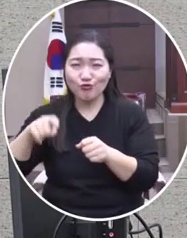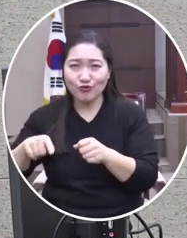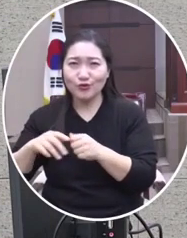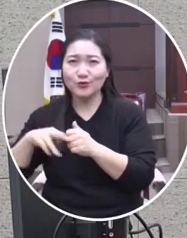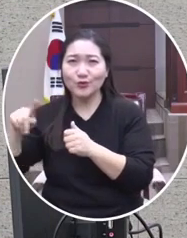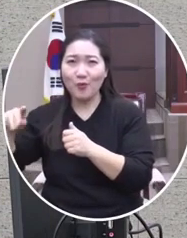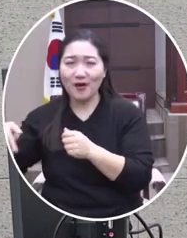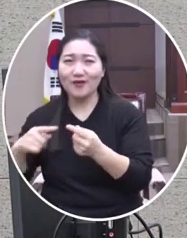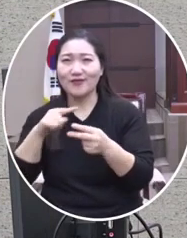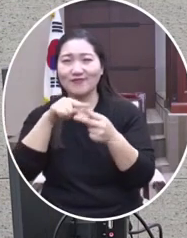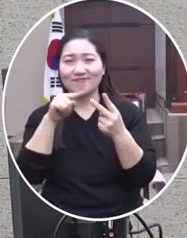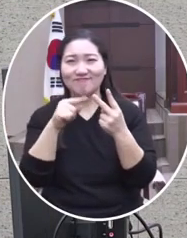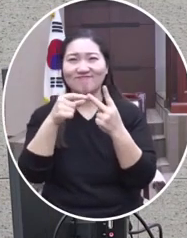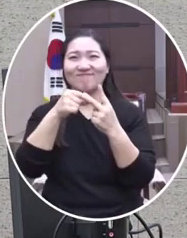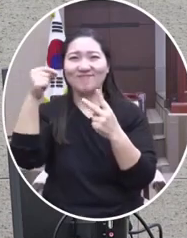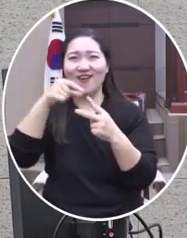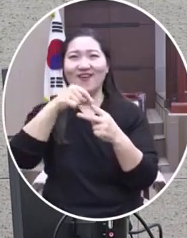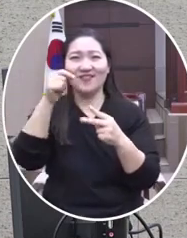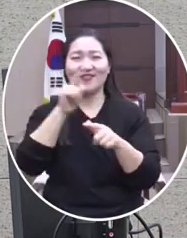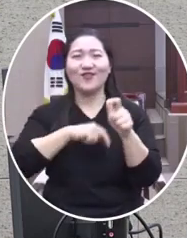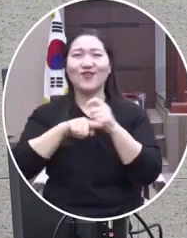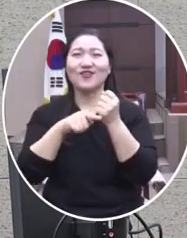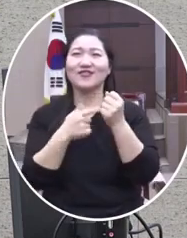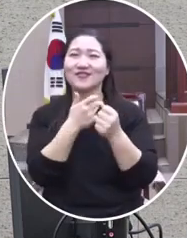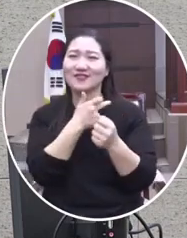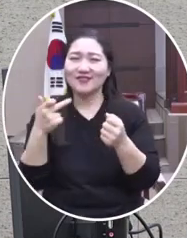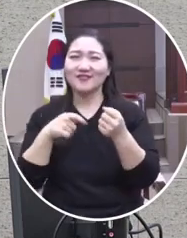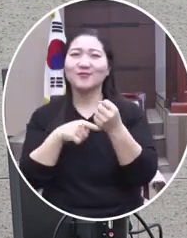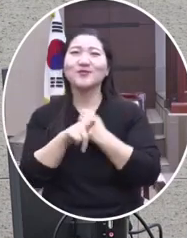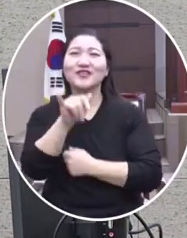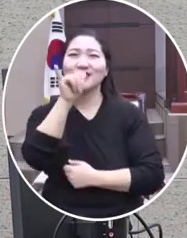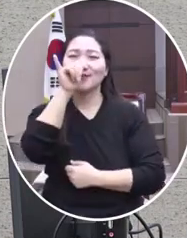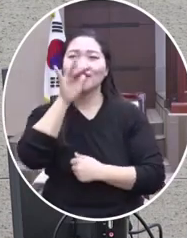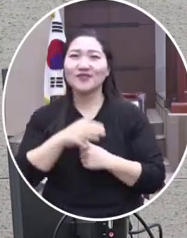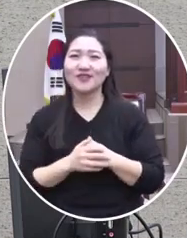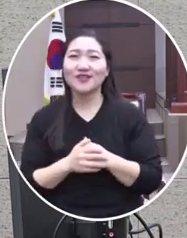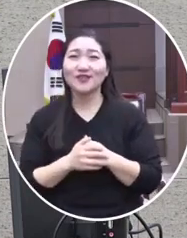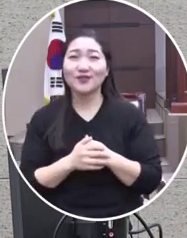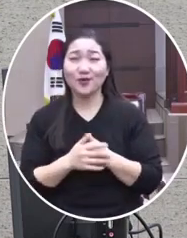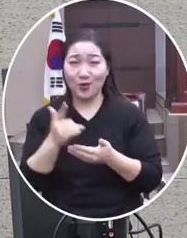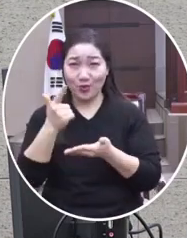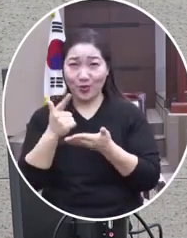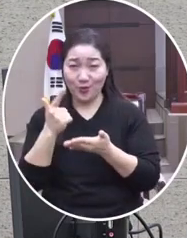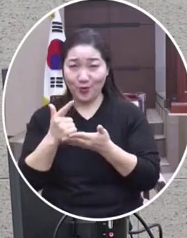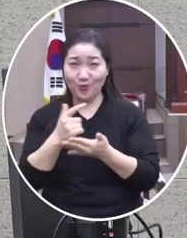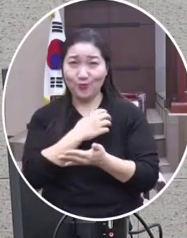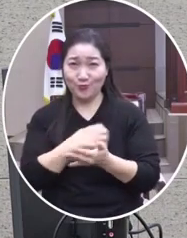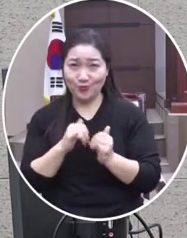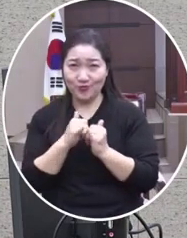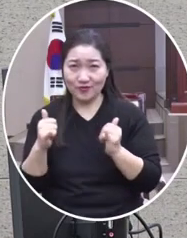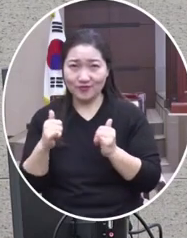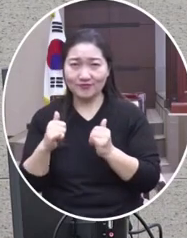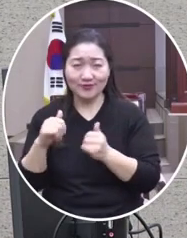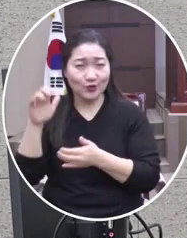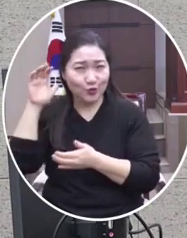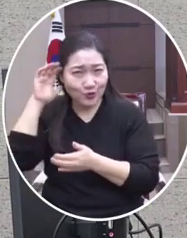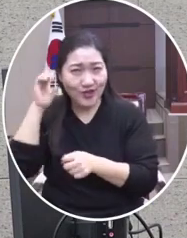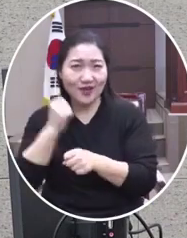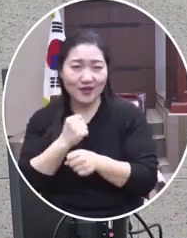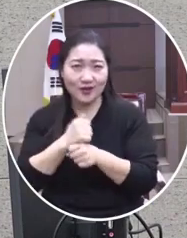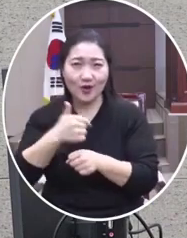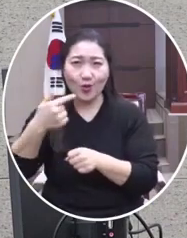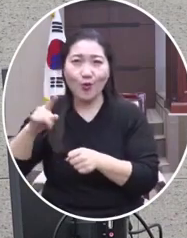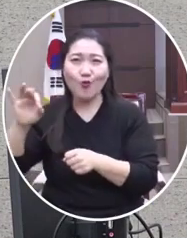소망이의 탄생은 더욱 큰 의미가 있습니다 노원 국민의 의견에 길을 기울인다는